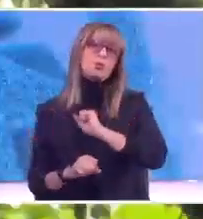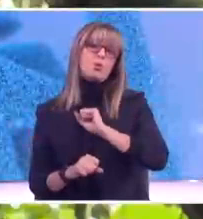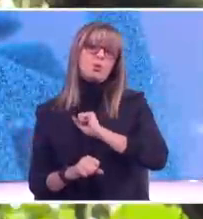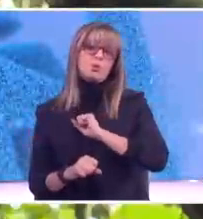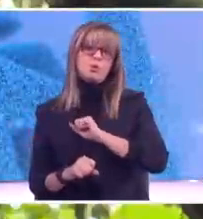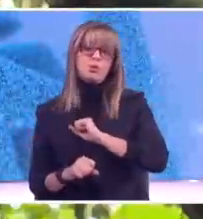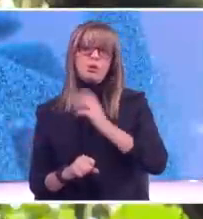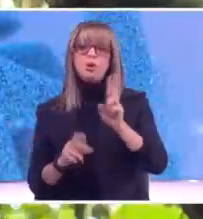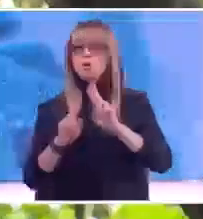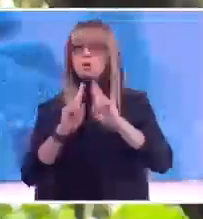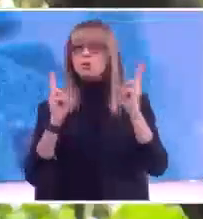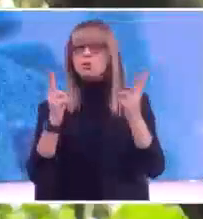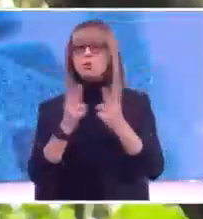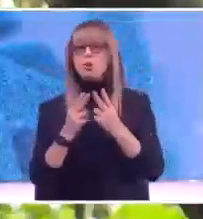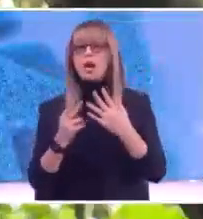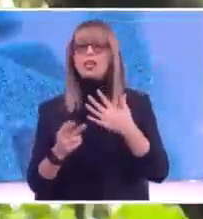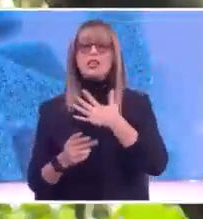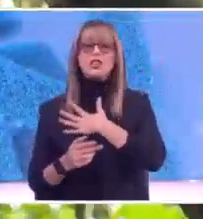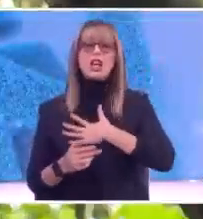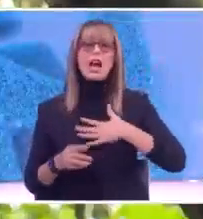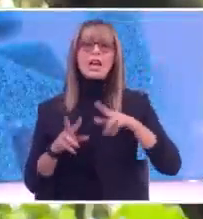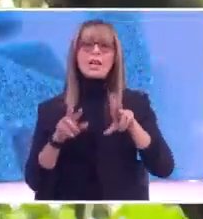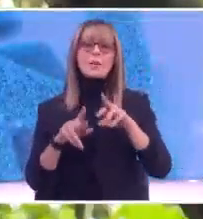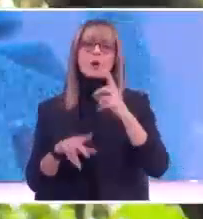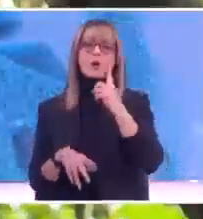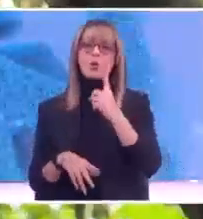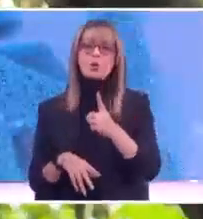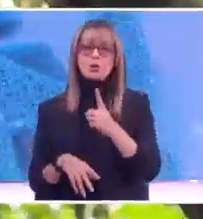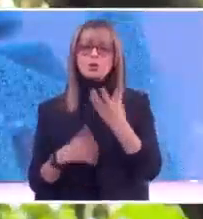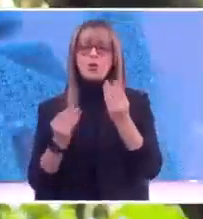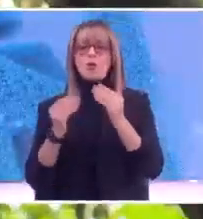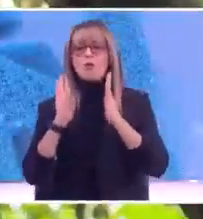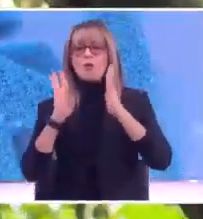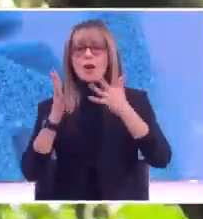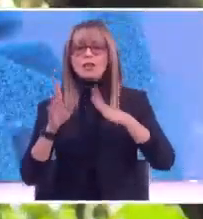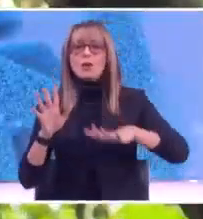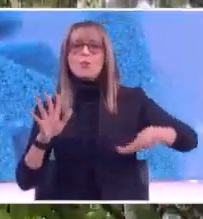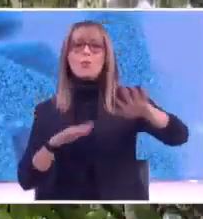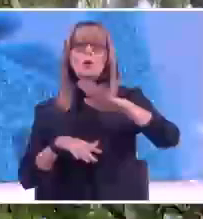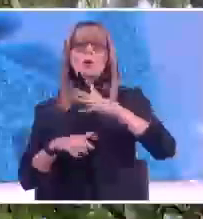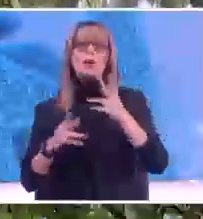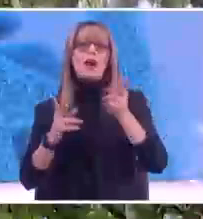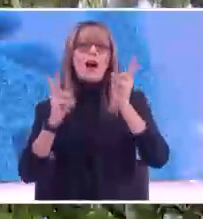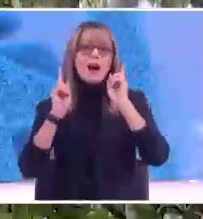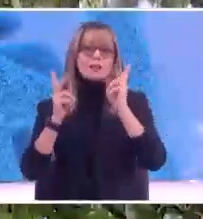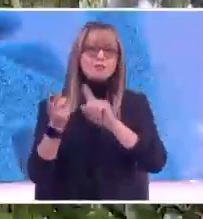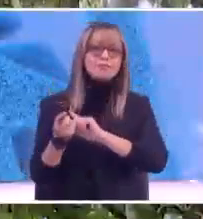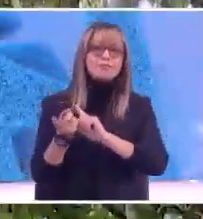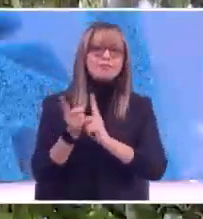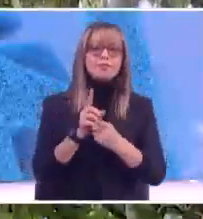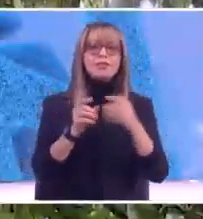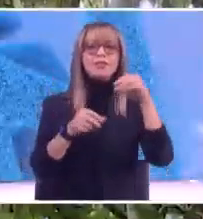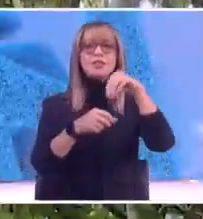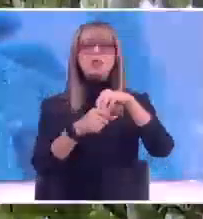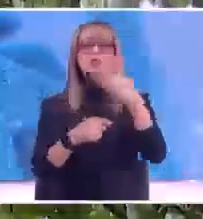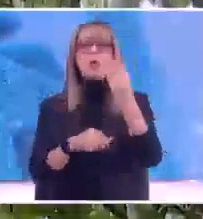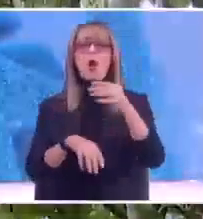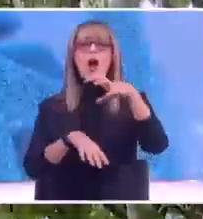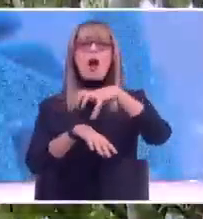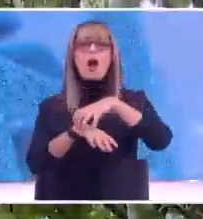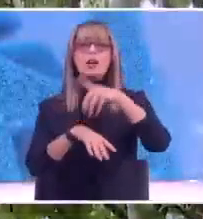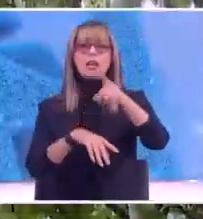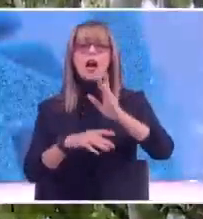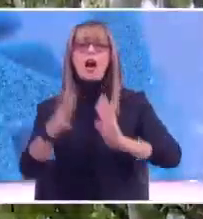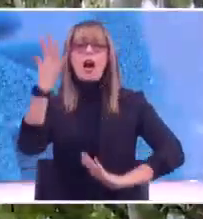duyuluyor. Dünyanın akciğerleri olarak nitelenen ve çok sayıda bölgeye has hayvan türüne ev sahipliği yapan adada